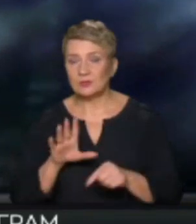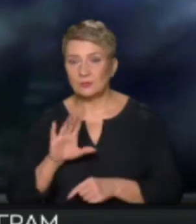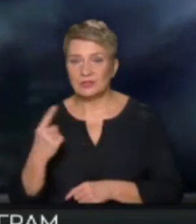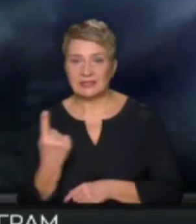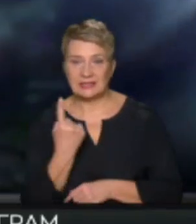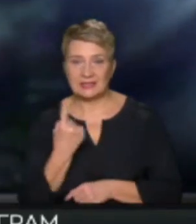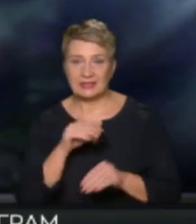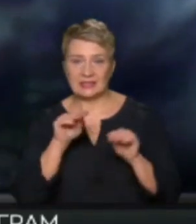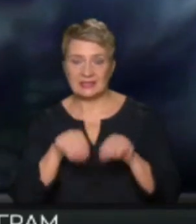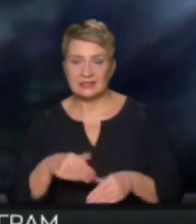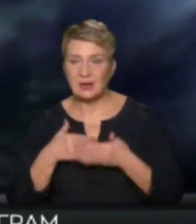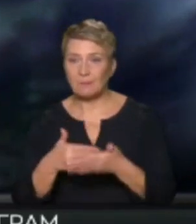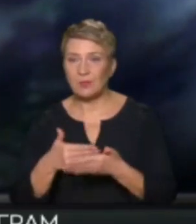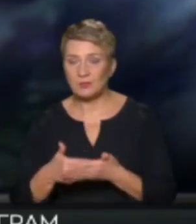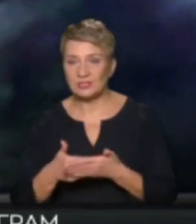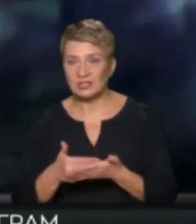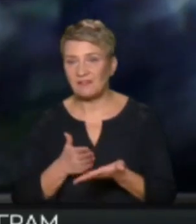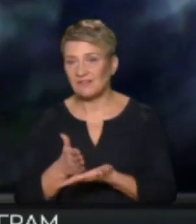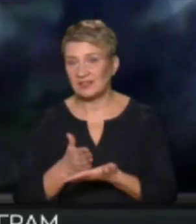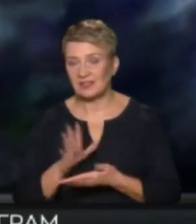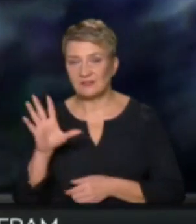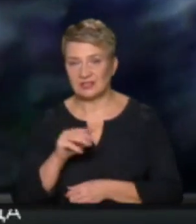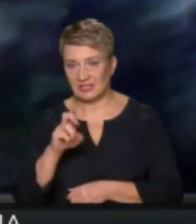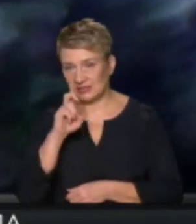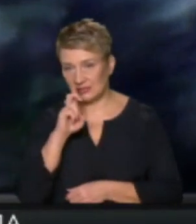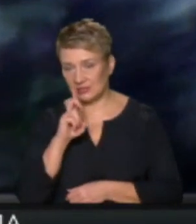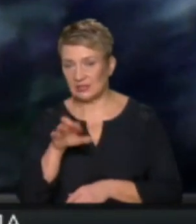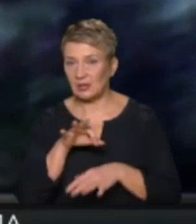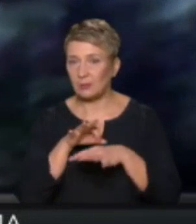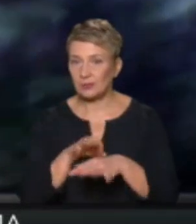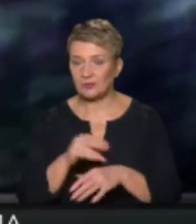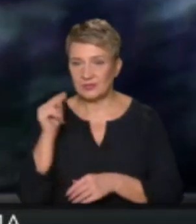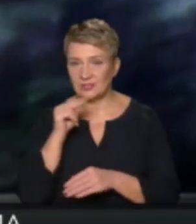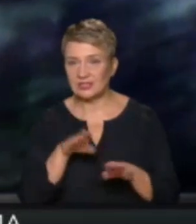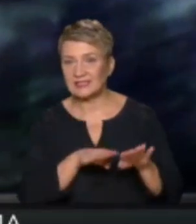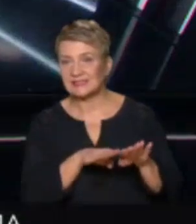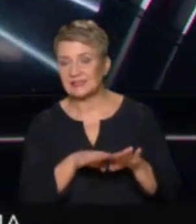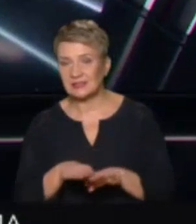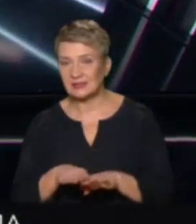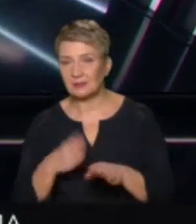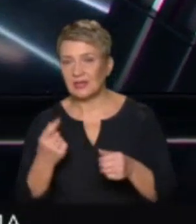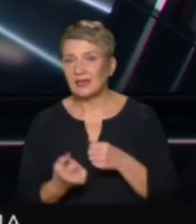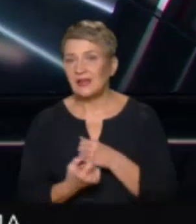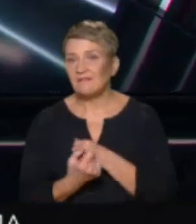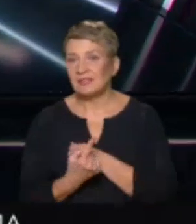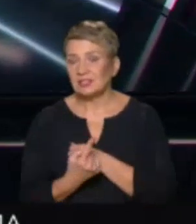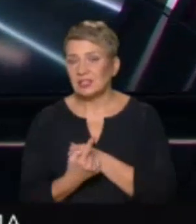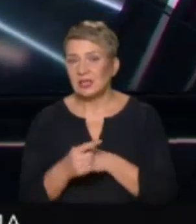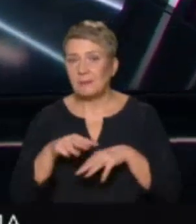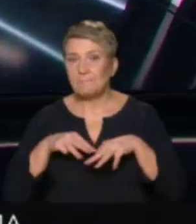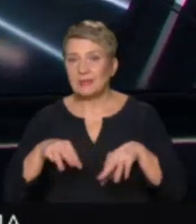реєстр помічників ветеранів всій державі, які проходять певне навчання за стандартами, які визначені Міністерством ветеранів.